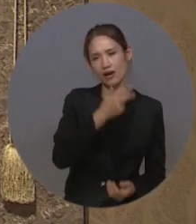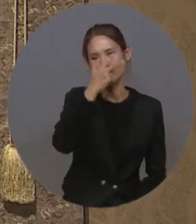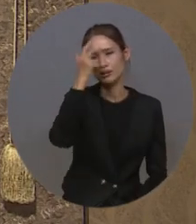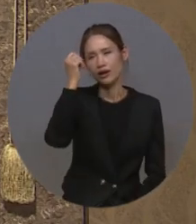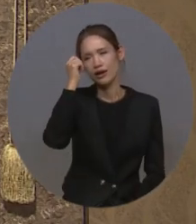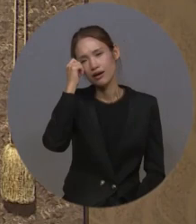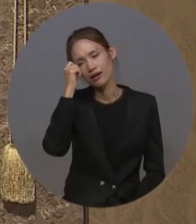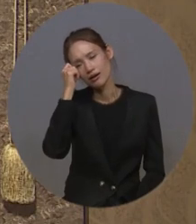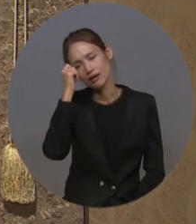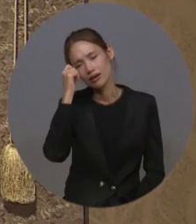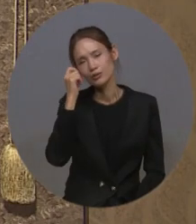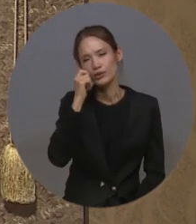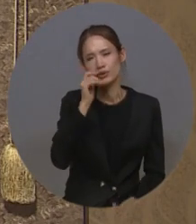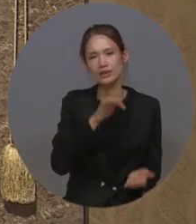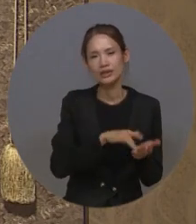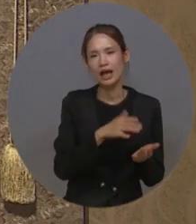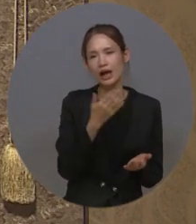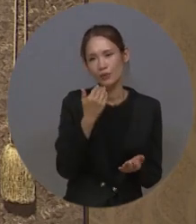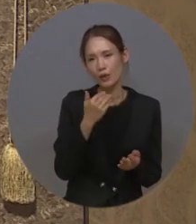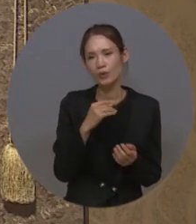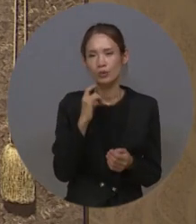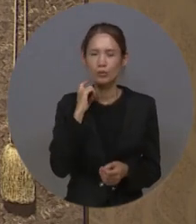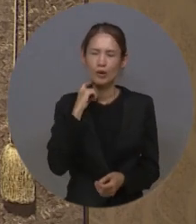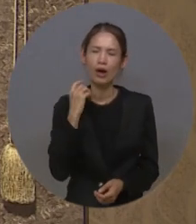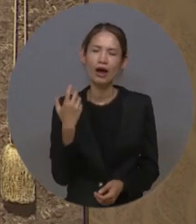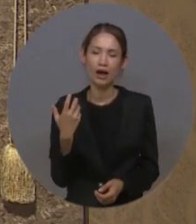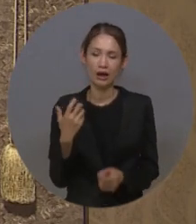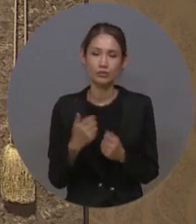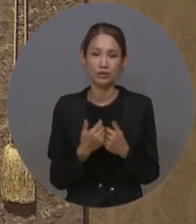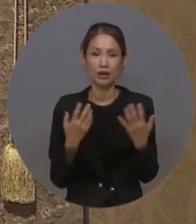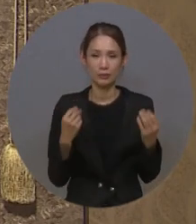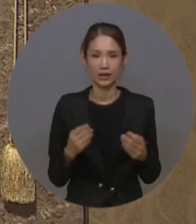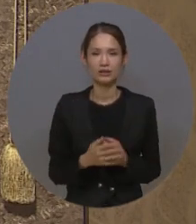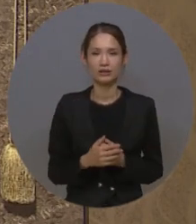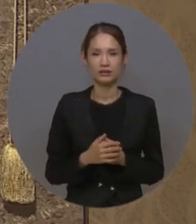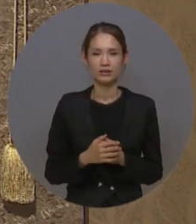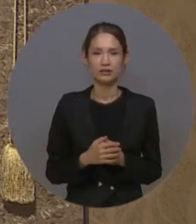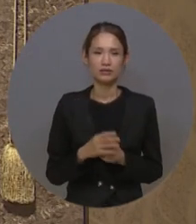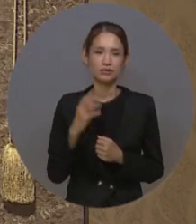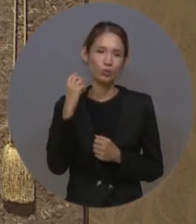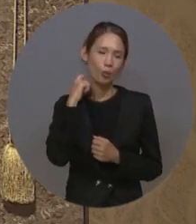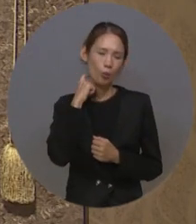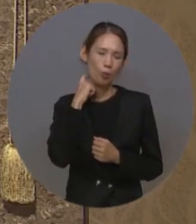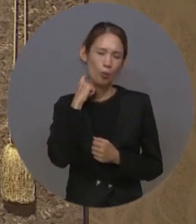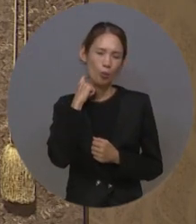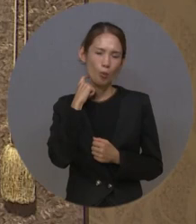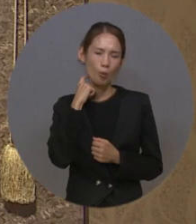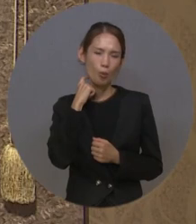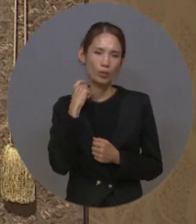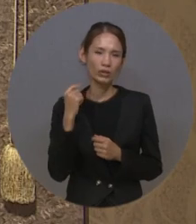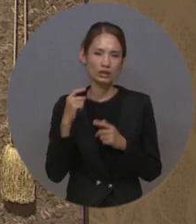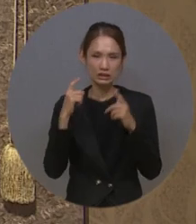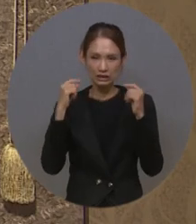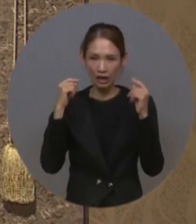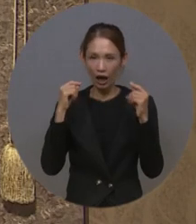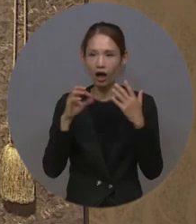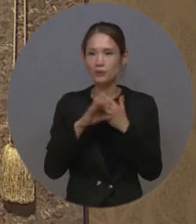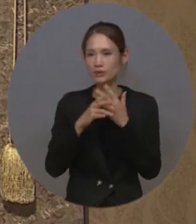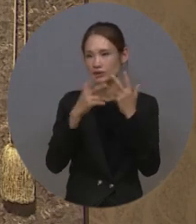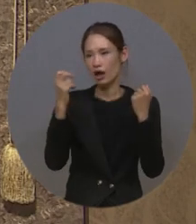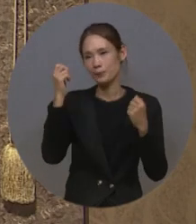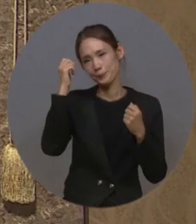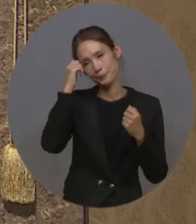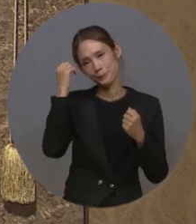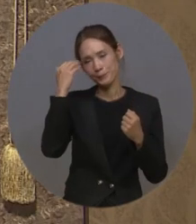뭐 약 먹고 뭐 목이 결리고 이런 분들 되게 많잖아요. 네, 네. 사실 목이 긴장하면 잠을 자는데 되게 방해를 주거든요.